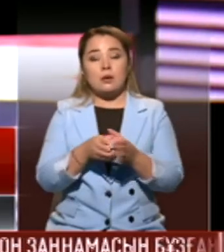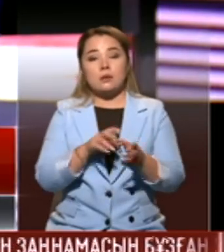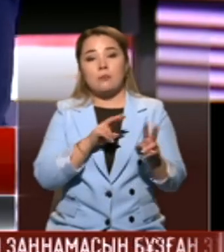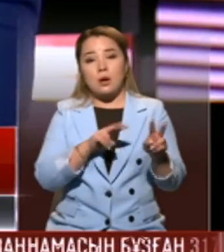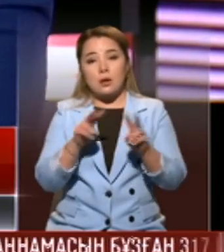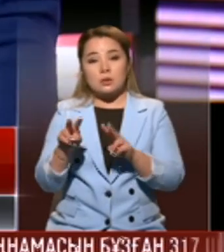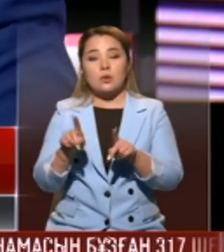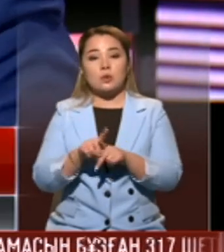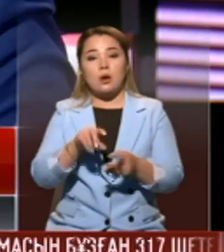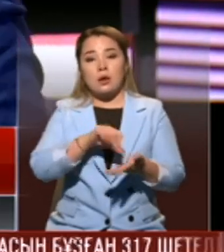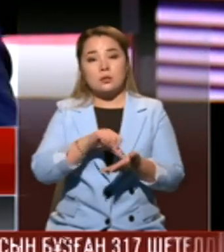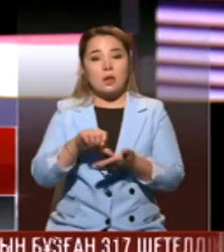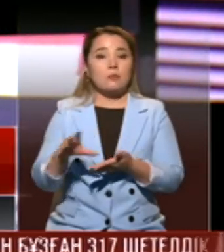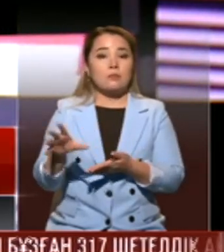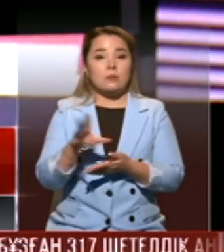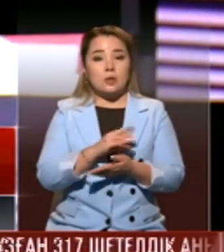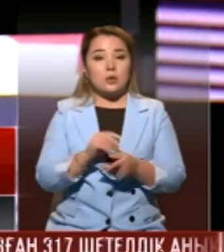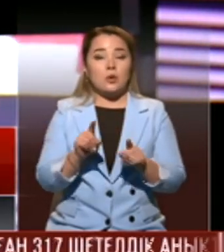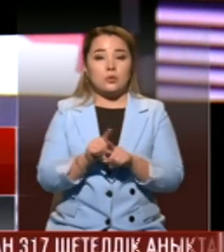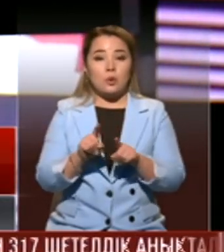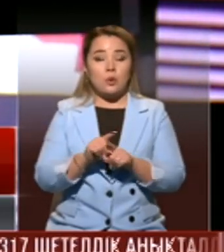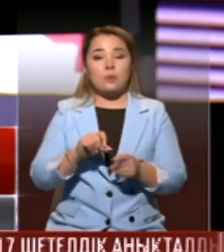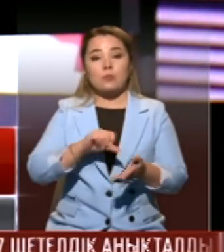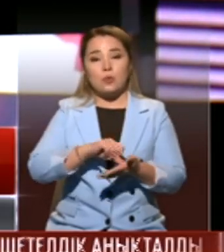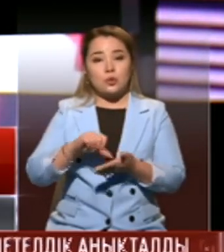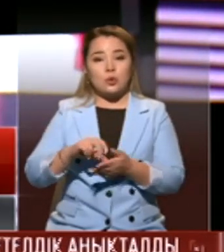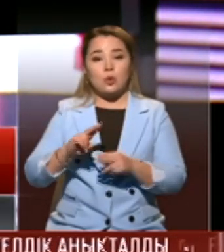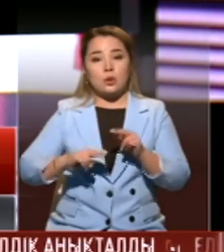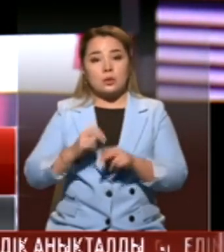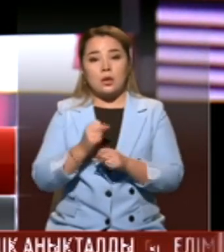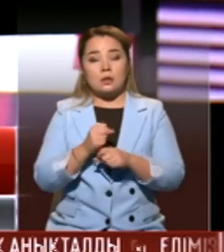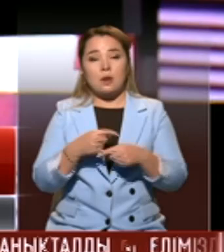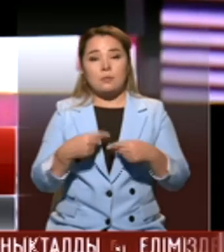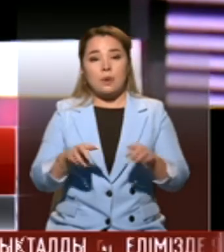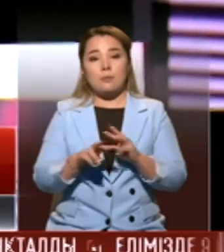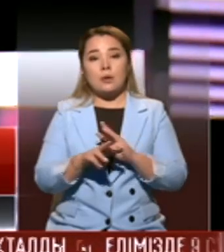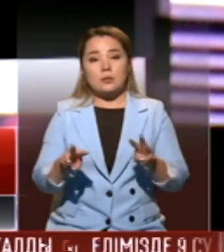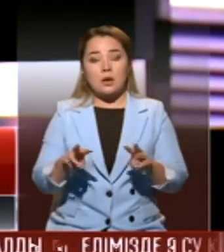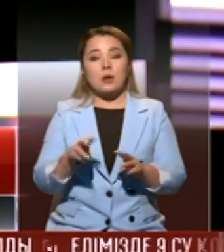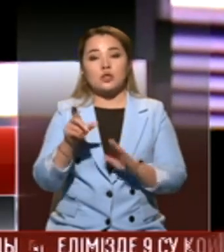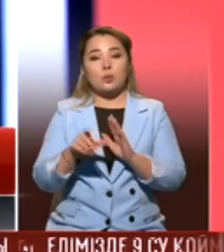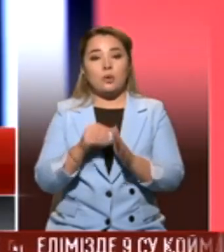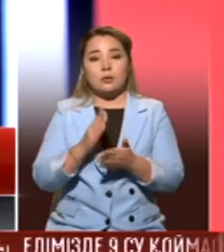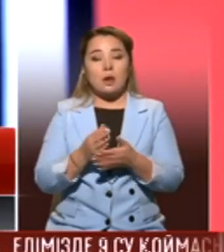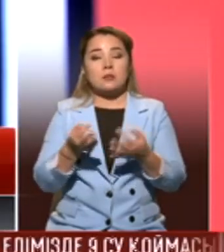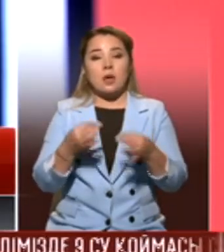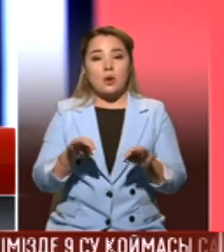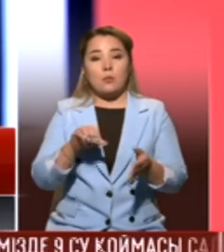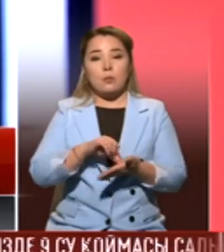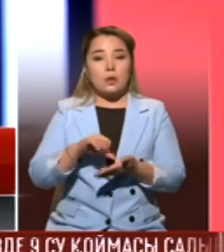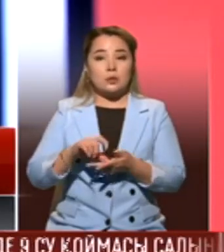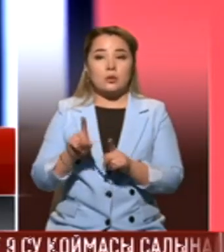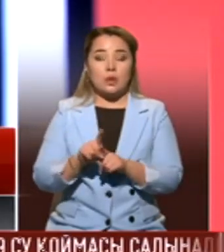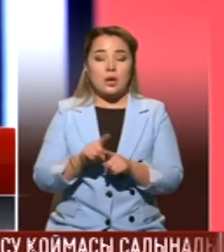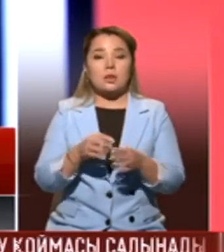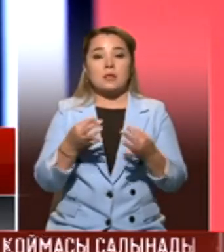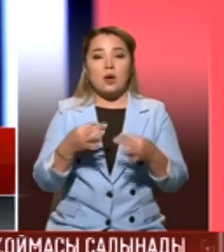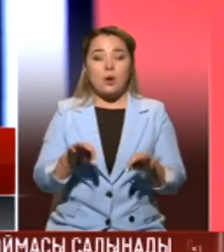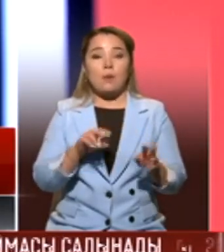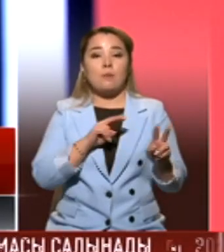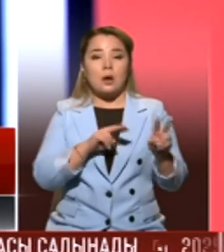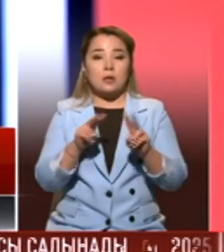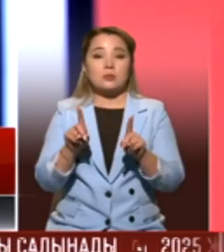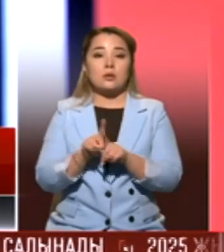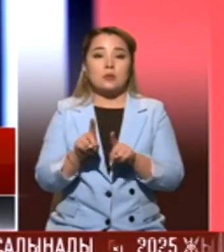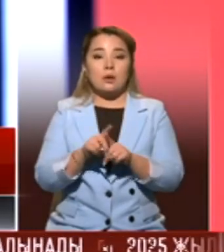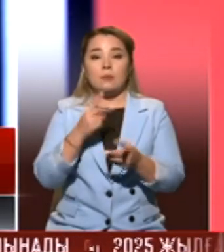бақылаушылары, байқаушыларының барлығы мүшелерінен құралған, оның ішінде мәслихат депутаттары да бар. Партия тәуелсіз бақылаушы емес қой, сұрақ тәуелсіз бақылаушылар ақша ала ма?